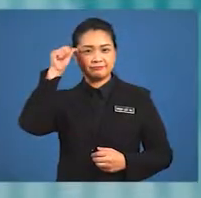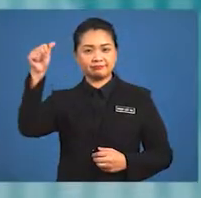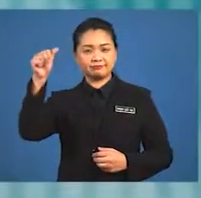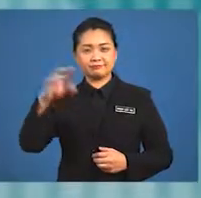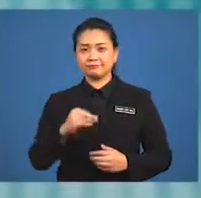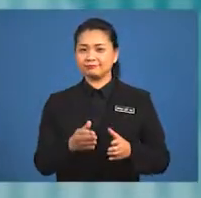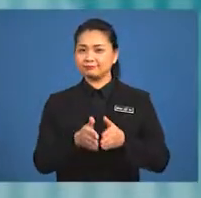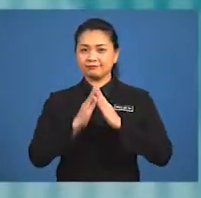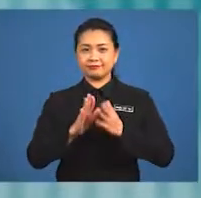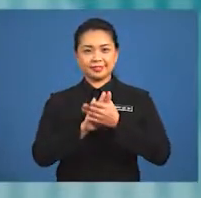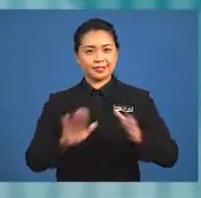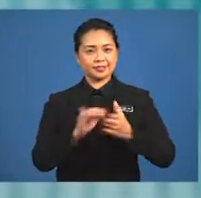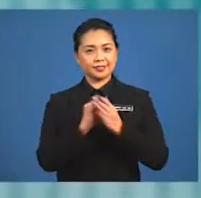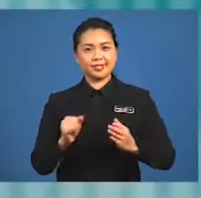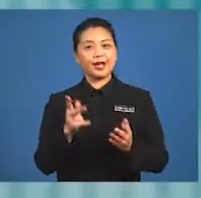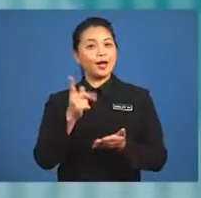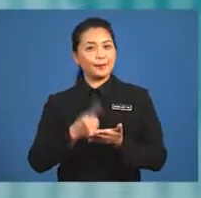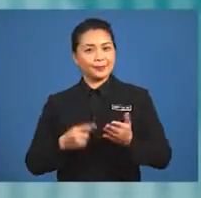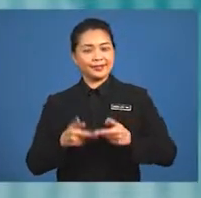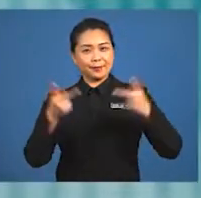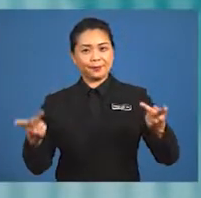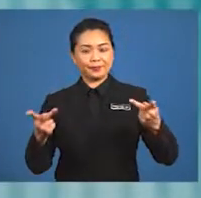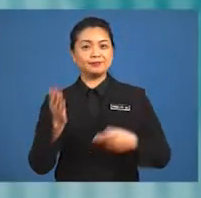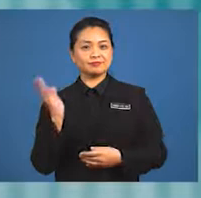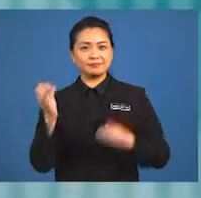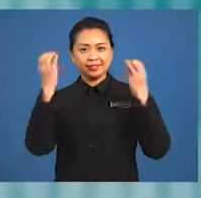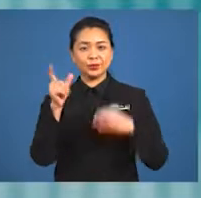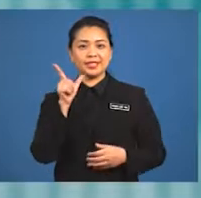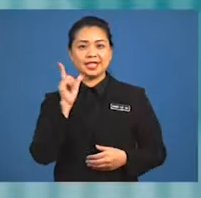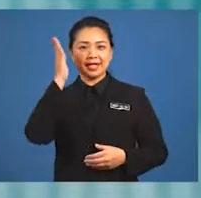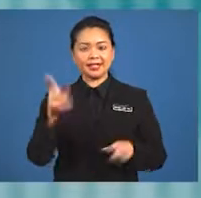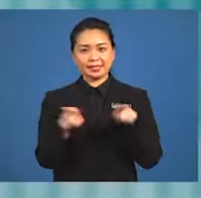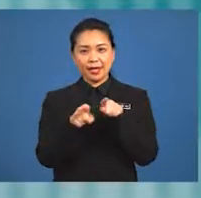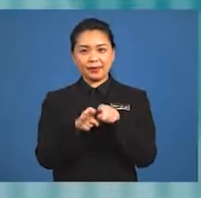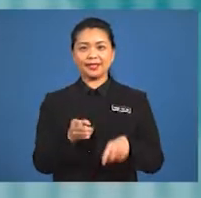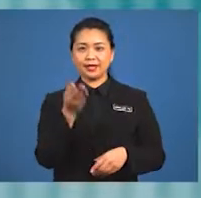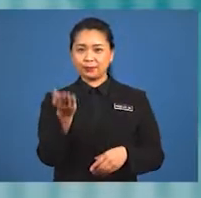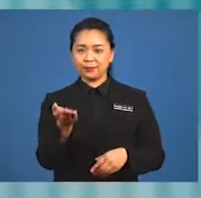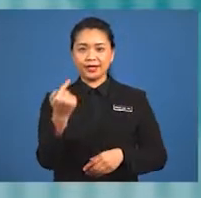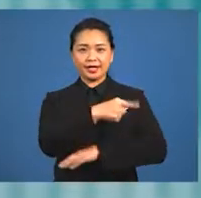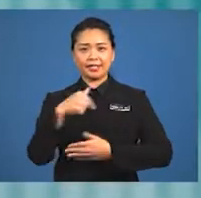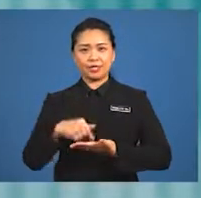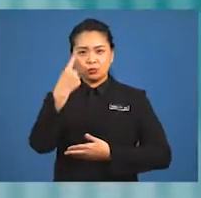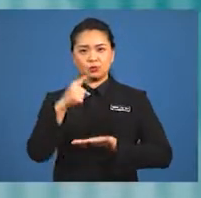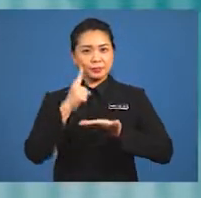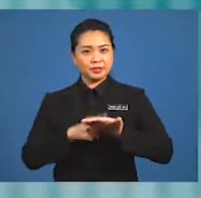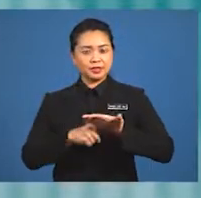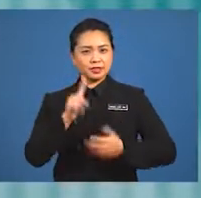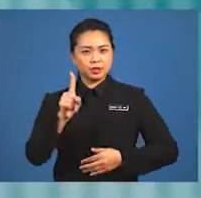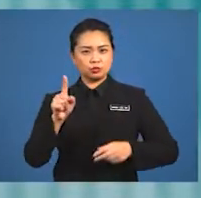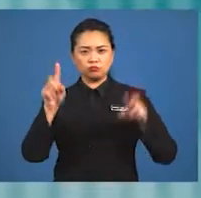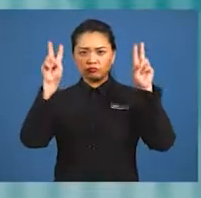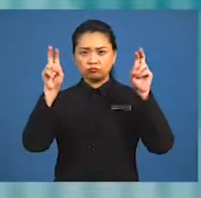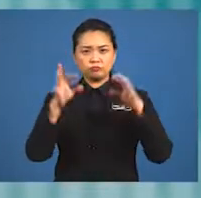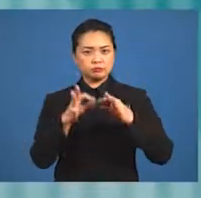Assalamualaikum dan salam sejahtera. Apa khabar? Saya, Cikgu Liza, akan bersama kamu hari ini untuk membincangkan satu topik penting